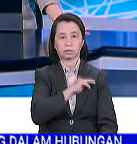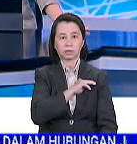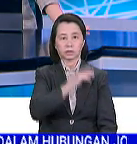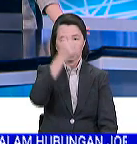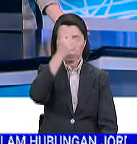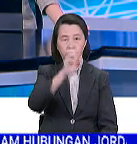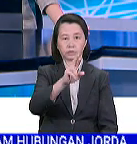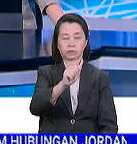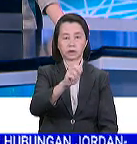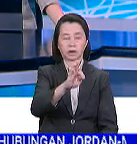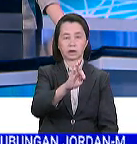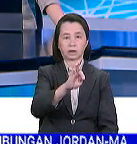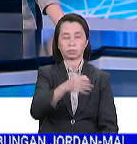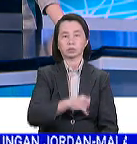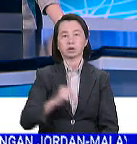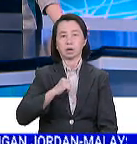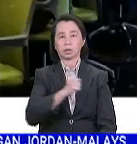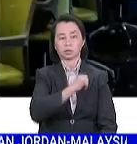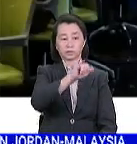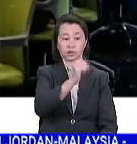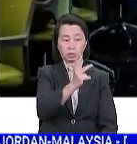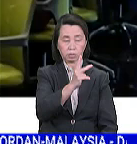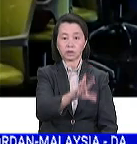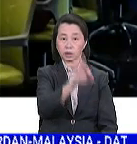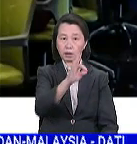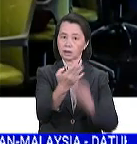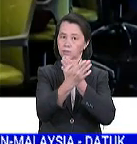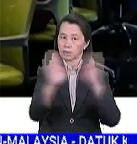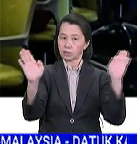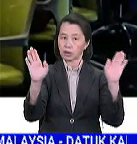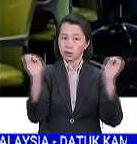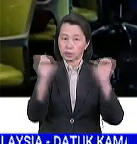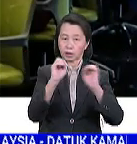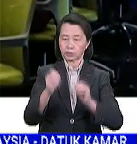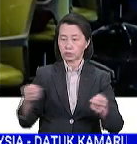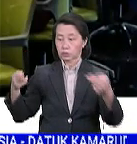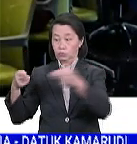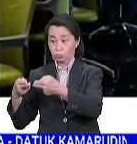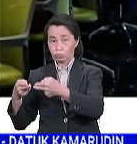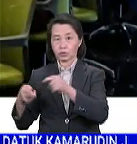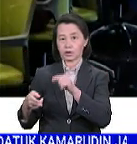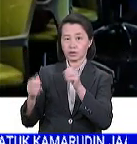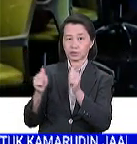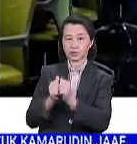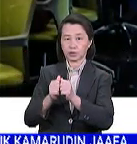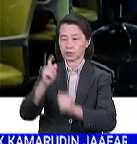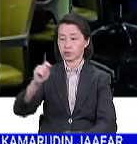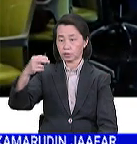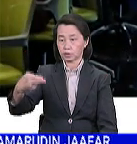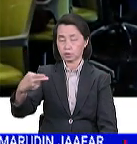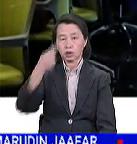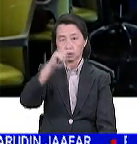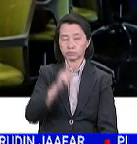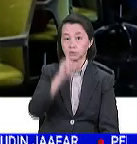Muhammad Raus Sharif. Ahli jawatankuasa yang dilantik bebas dan tidak mempunyai hubungan secara langsung dengan tabung haji